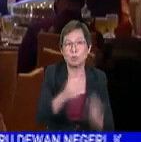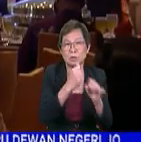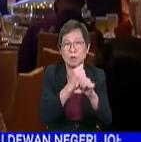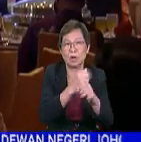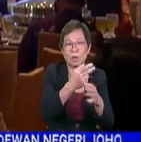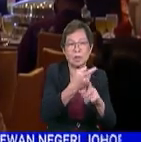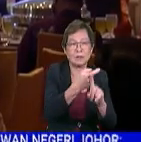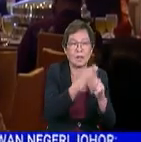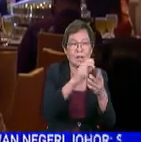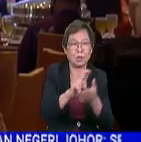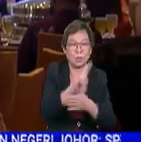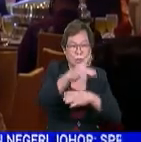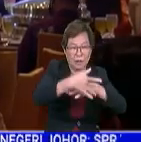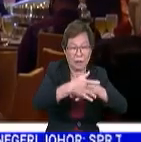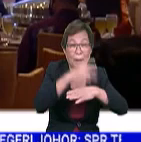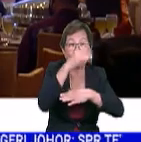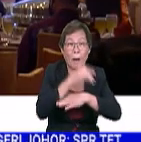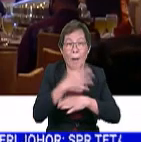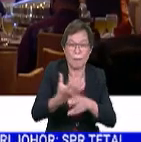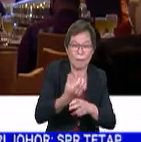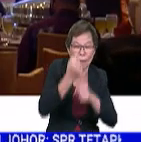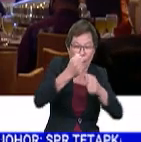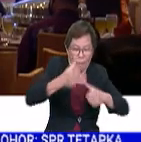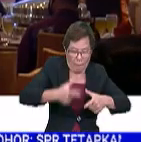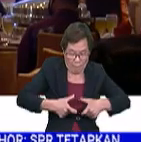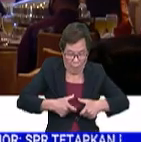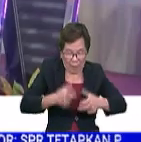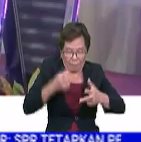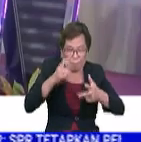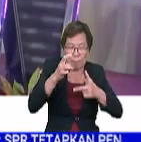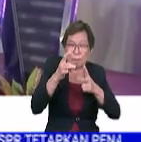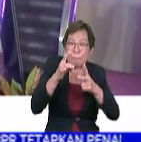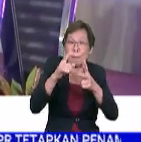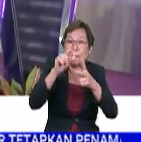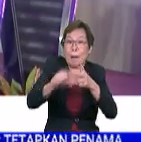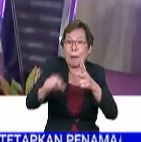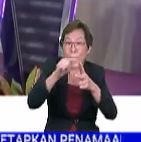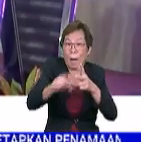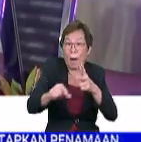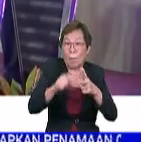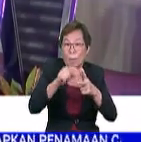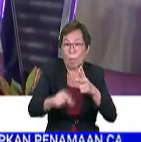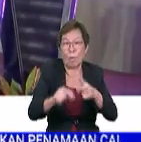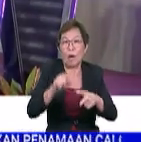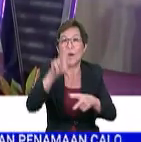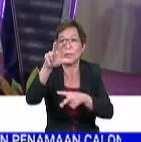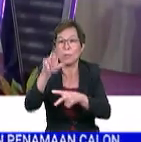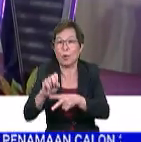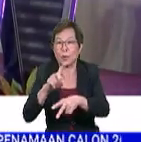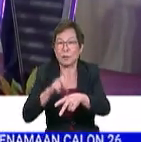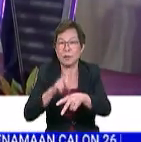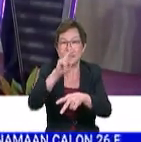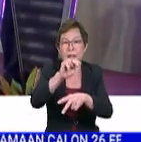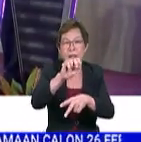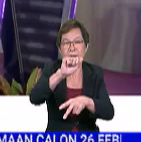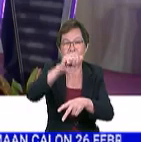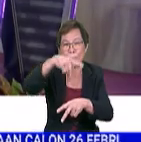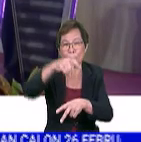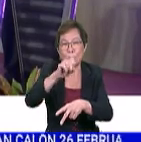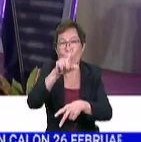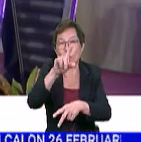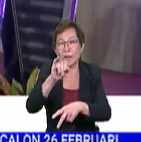teknikal Malaysia Melaka sebelum ini memenangi Ingatkan saya pada sukanya istri dunia jin site ke-30 di Napoli Italia